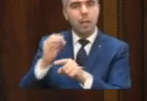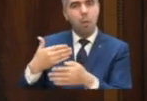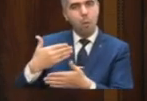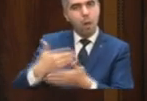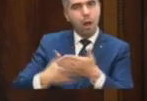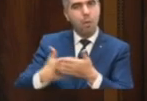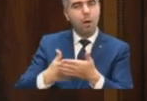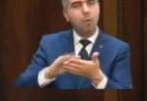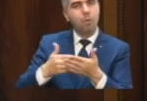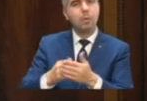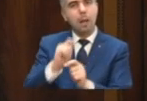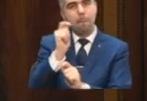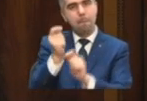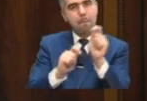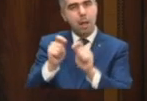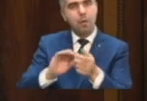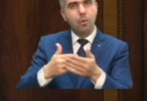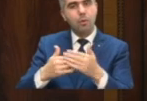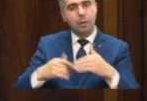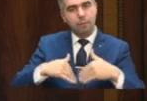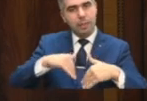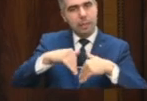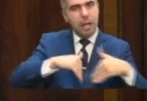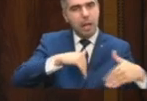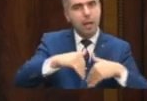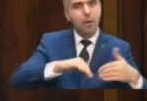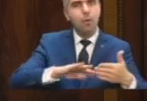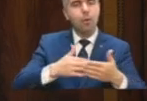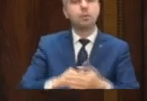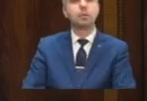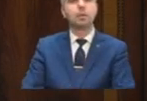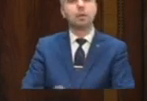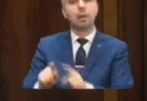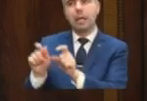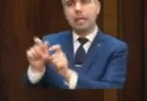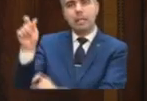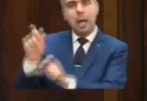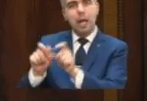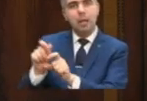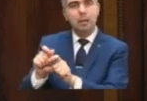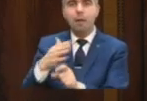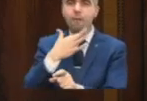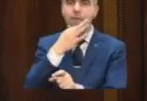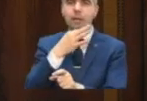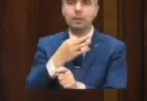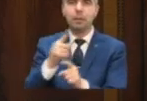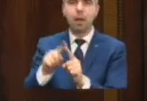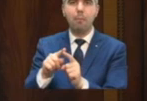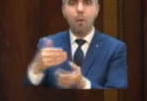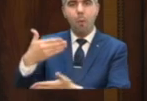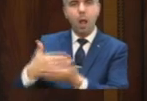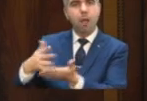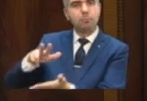التعمير، مع تحديد مدارات الدواوير القروية لتمكين ساكنتها من الحصول على تراخيص دون